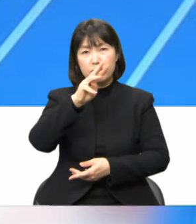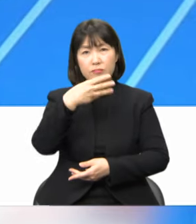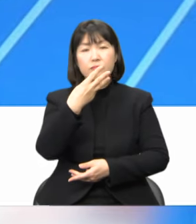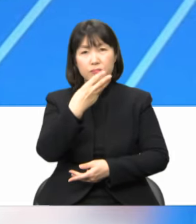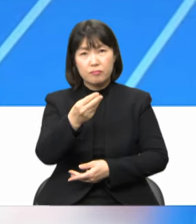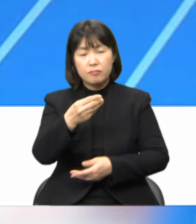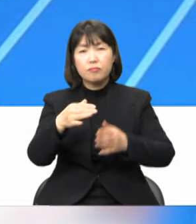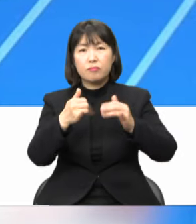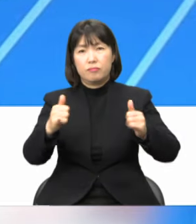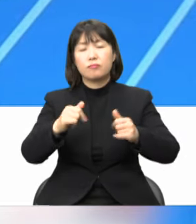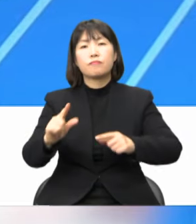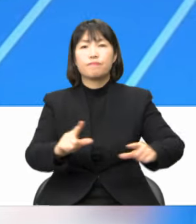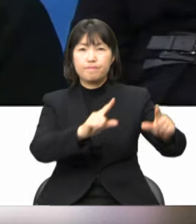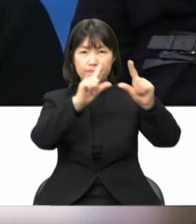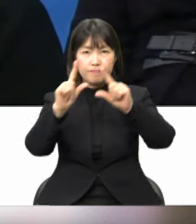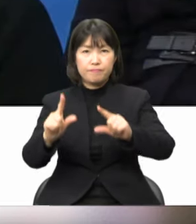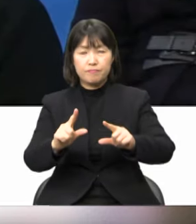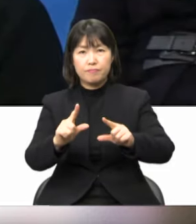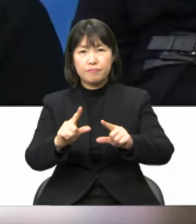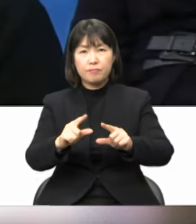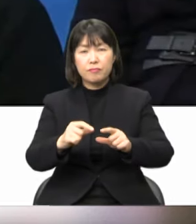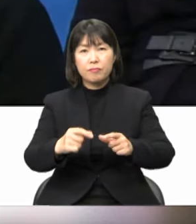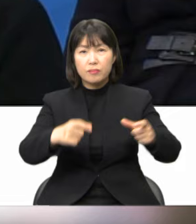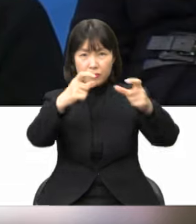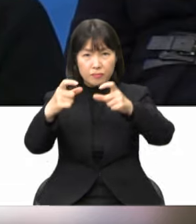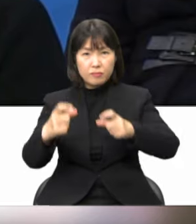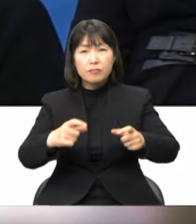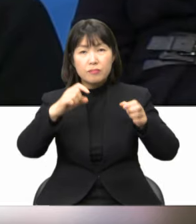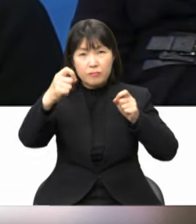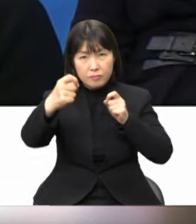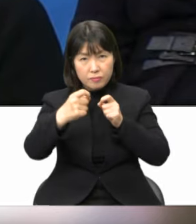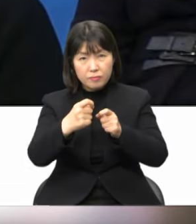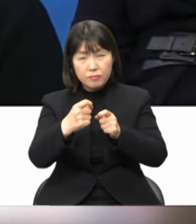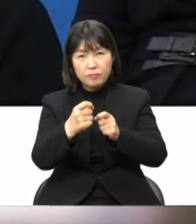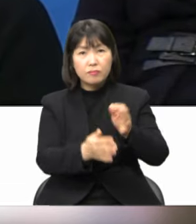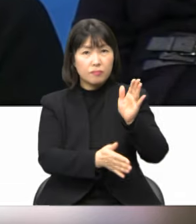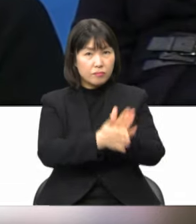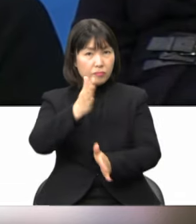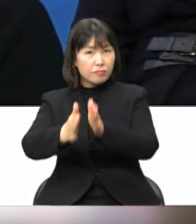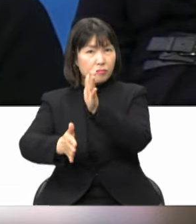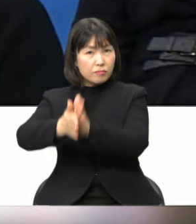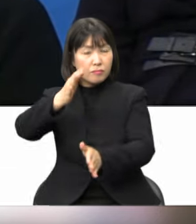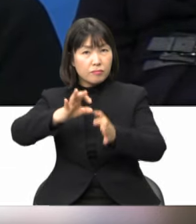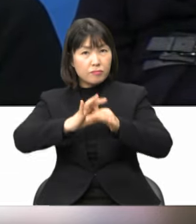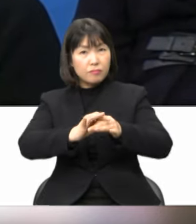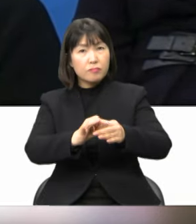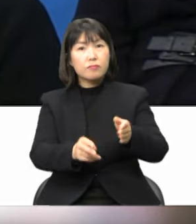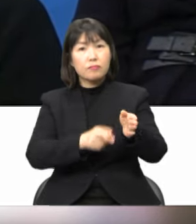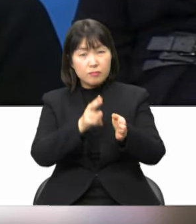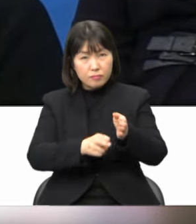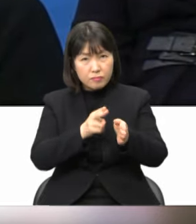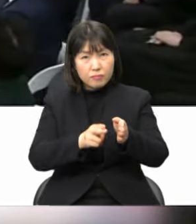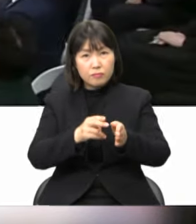인구가 있습니다 지리적으로도 가깝지만 두 도시에 도심을 연결하는 철도는